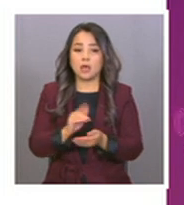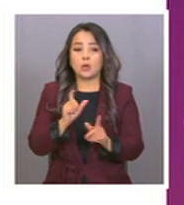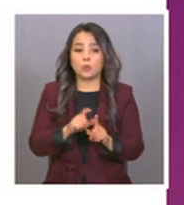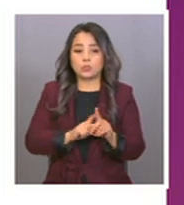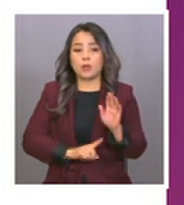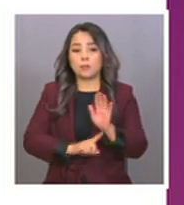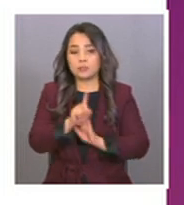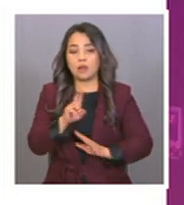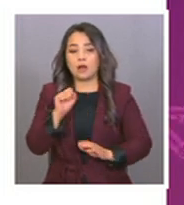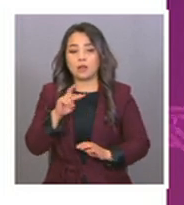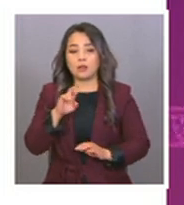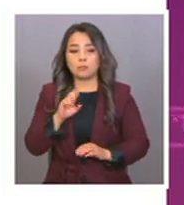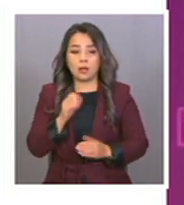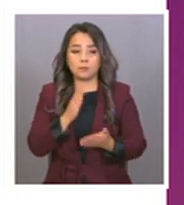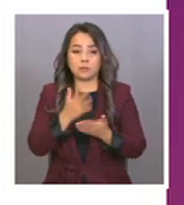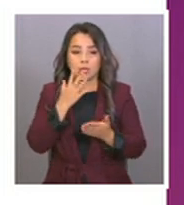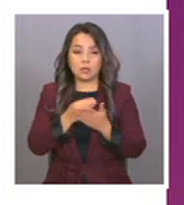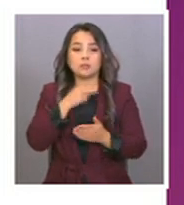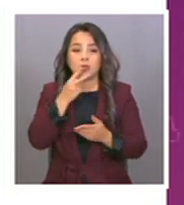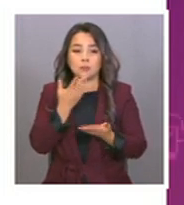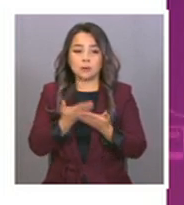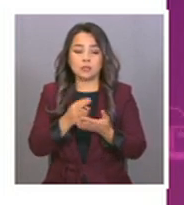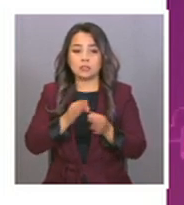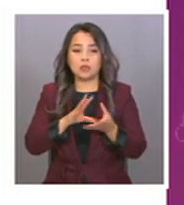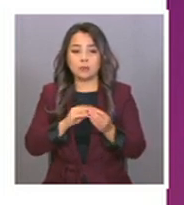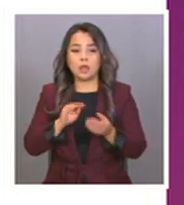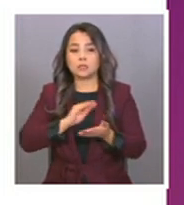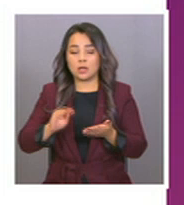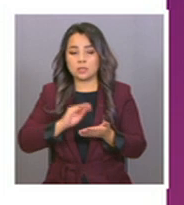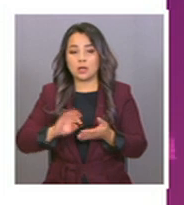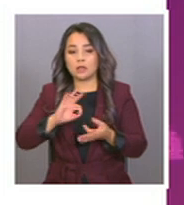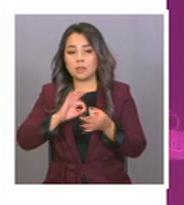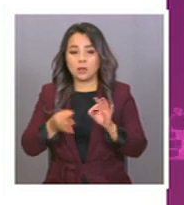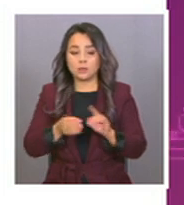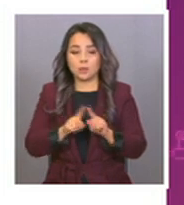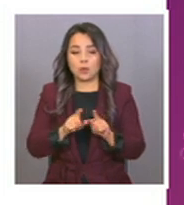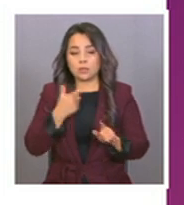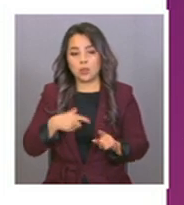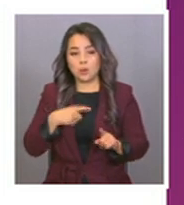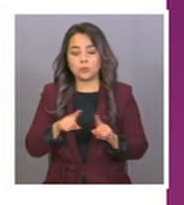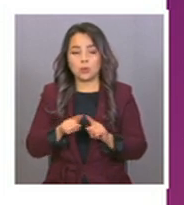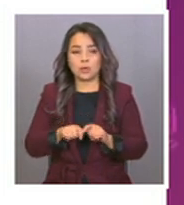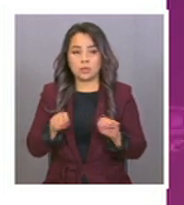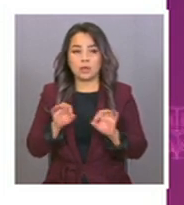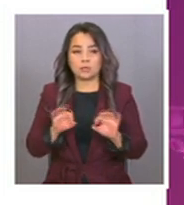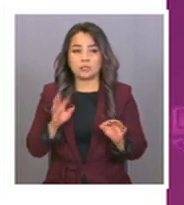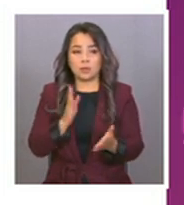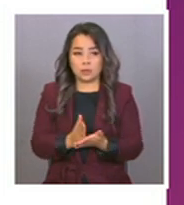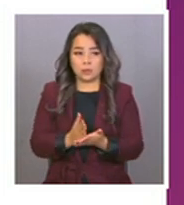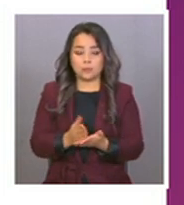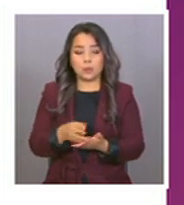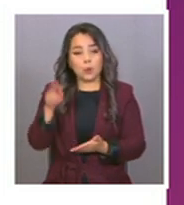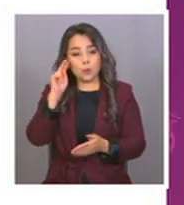қалбада қарабұлақ жайлауында, жазылды ойда жоқта, Майқы дастан деп өзі туралы айтқан екен.